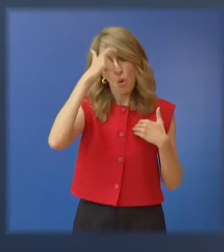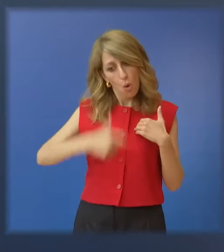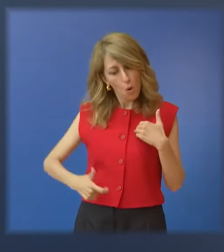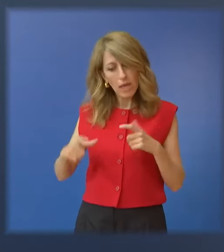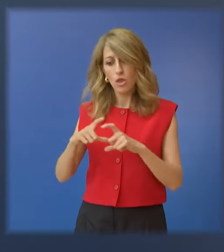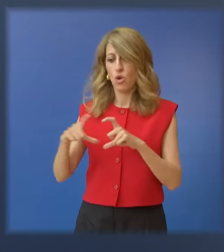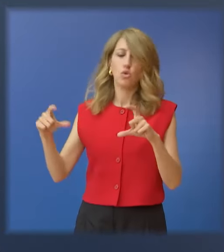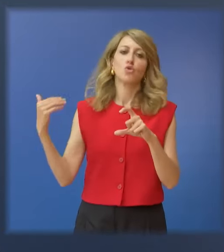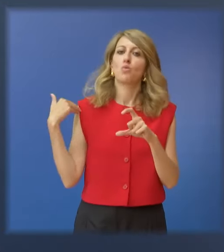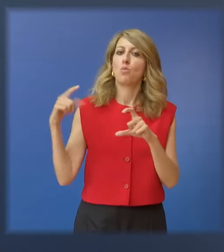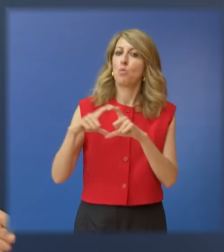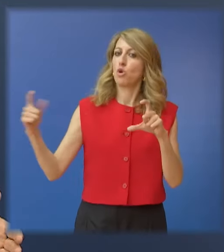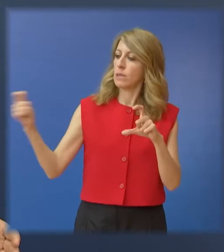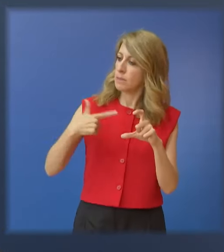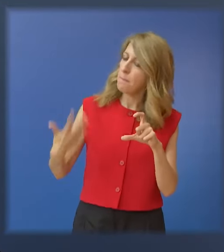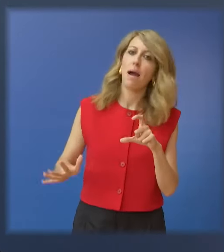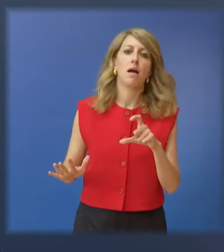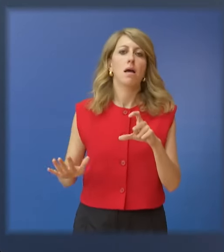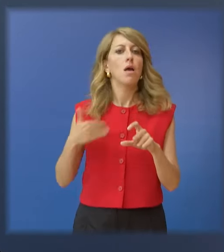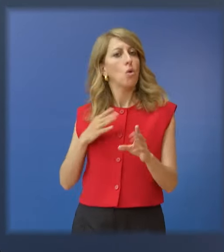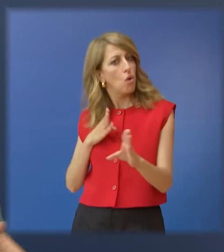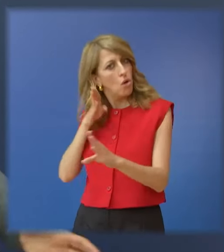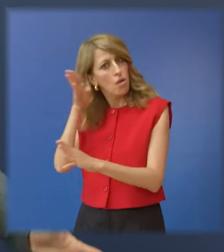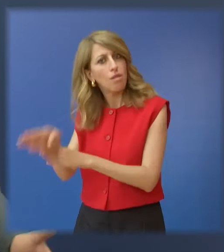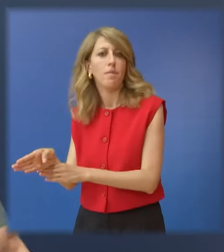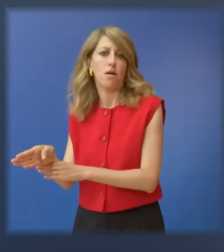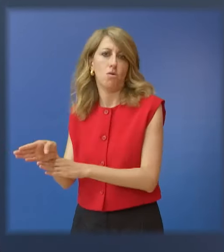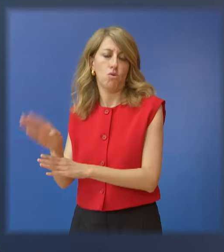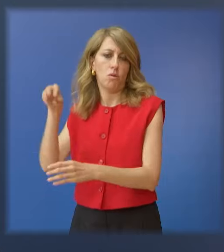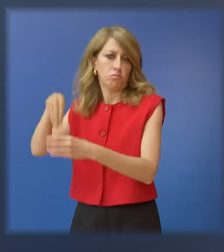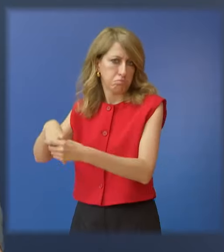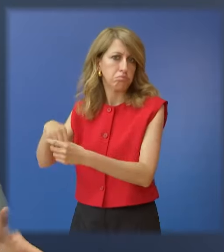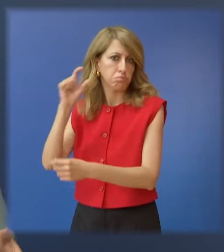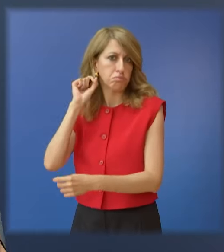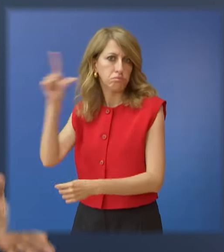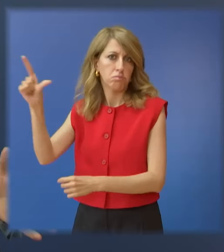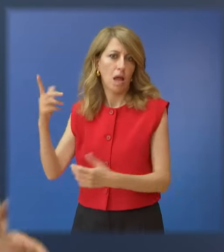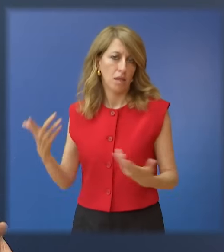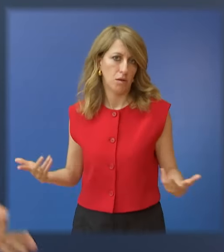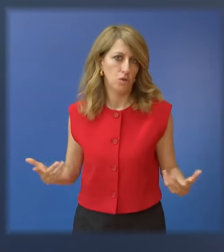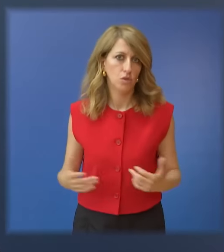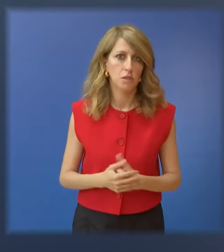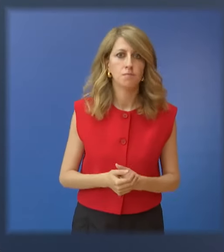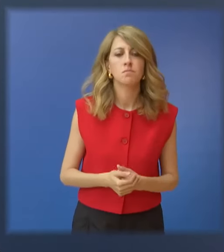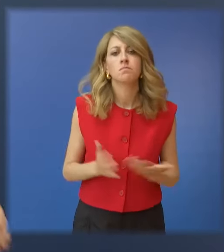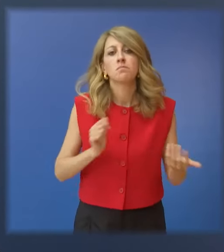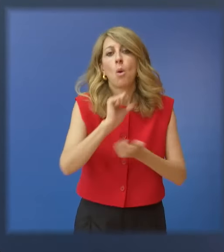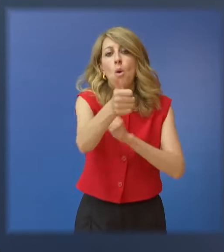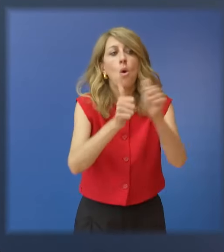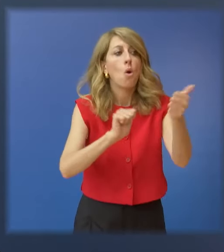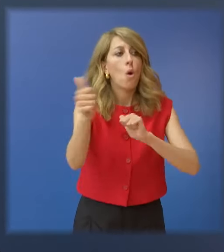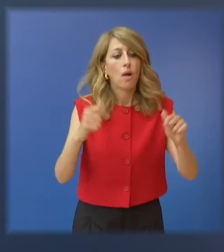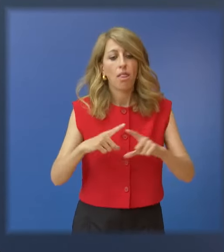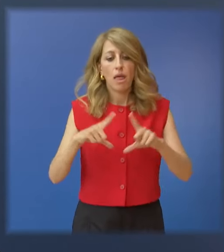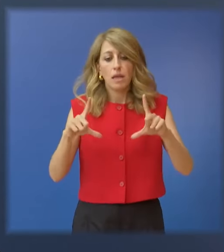παρευρεθώ ε είναι μία ατομική απάντηση του καθενός αν έχει λάβει πρόσκληση και αν θα και αν